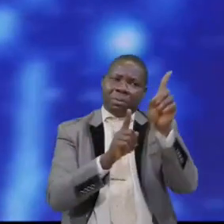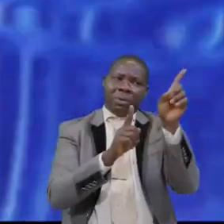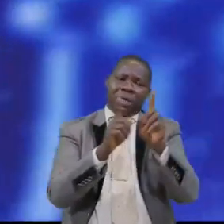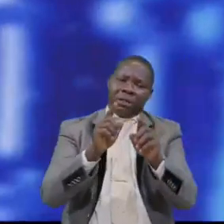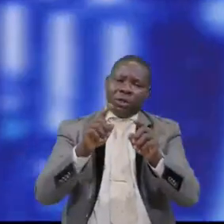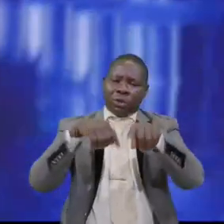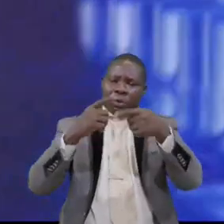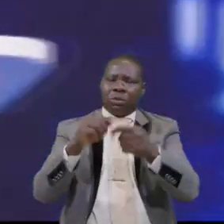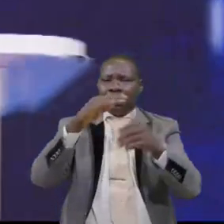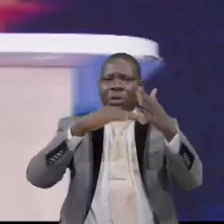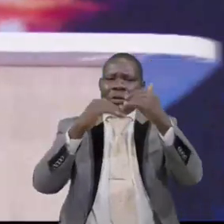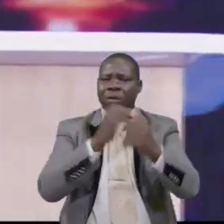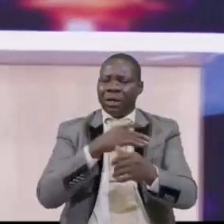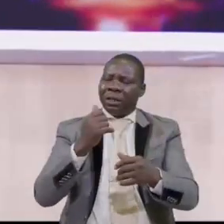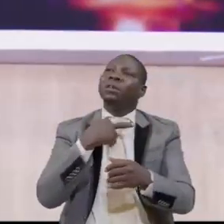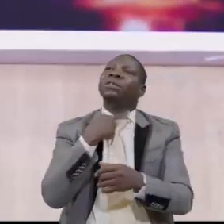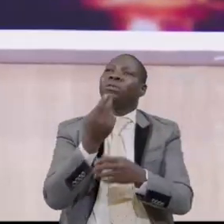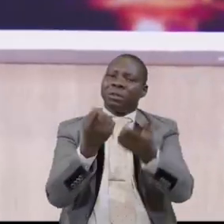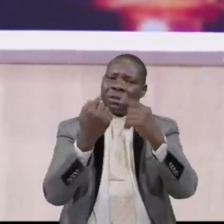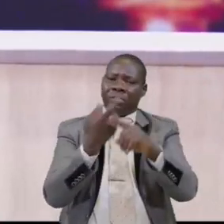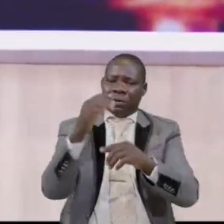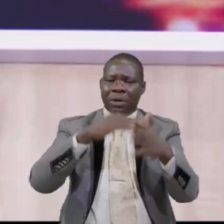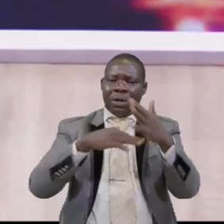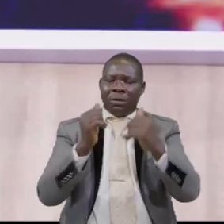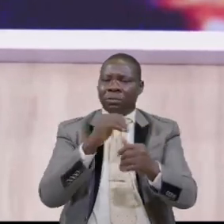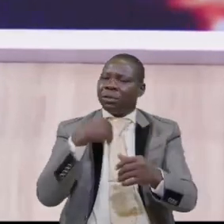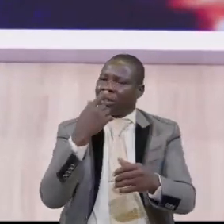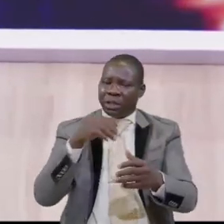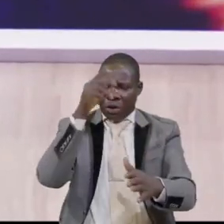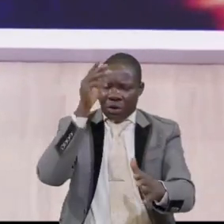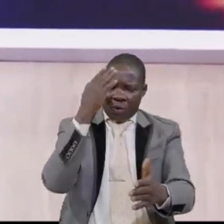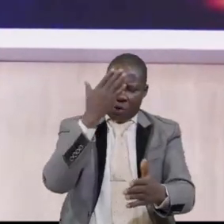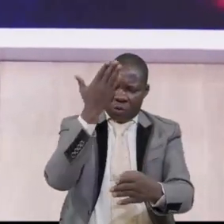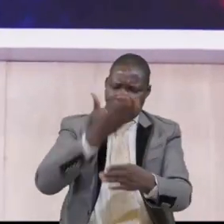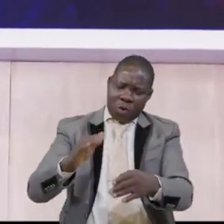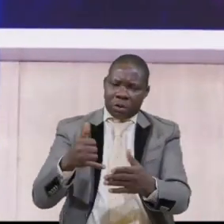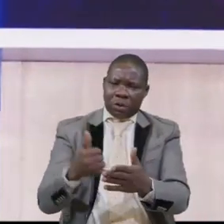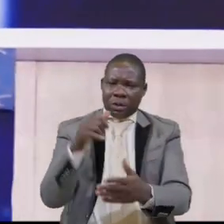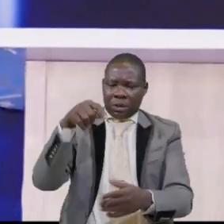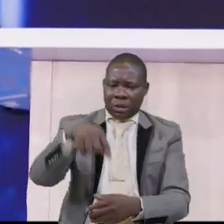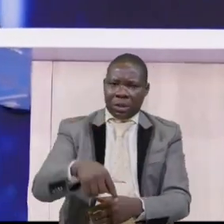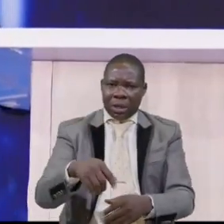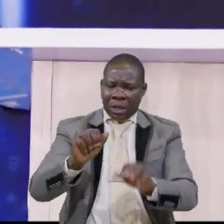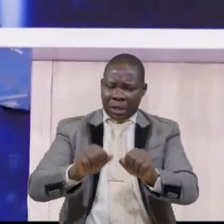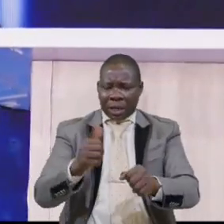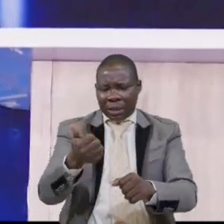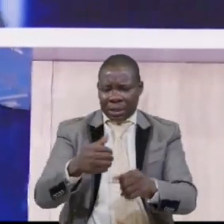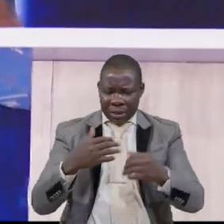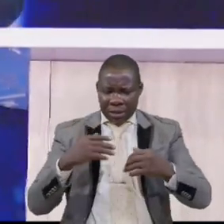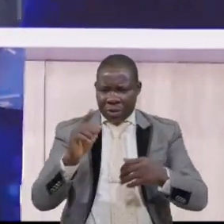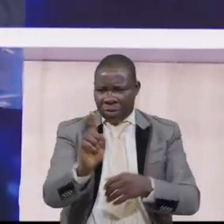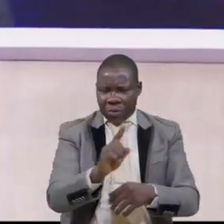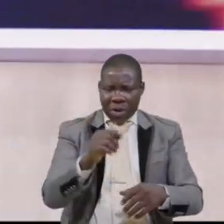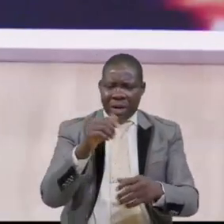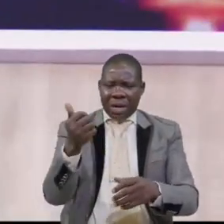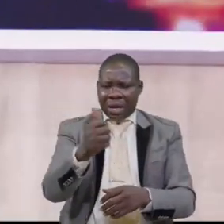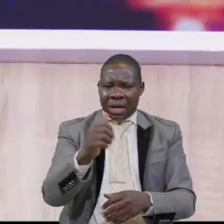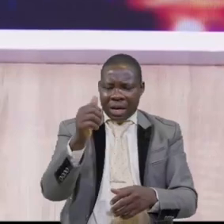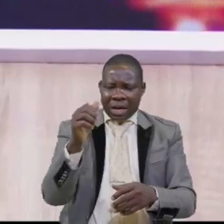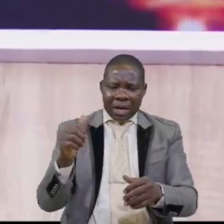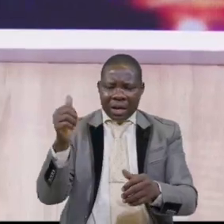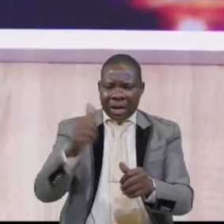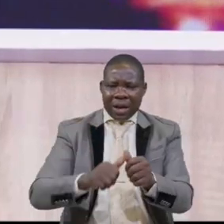ciel disant, coupez-le. Est-ce que quelqu'un peut couper l'arbre? Nebuchadnezzar,